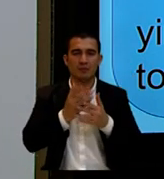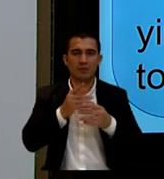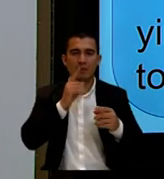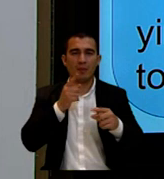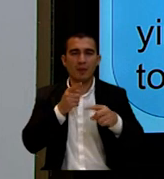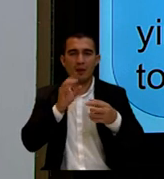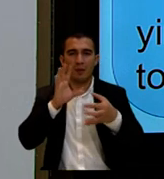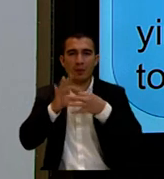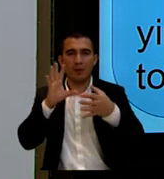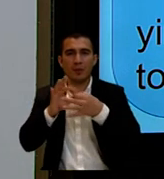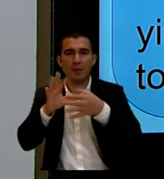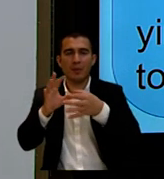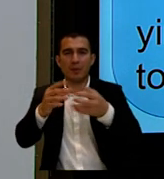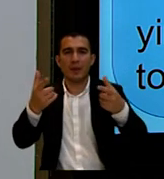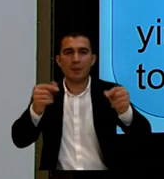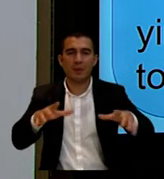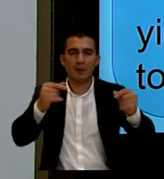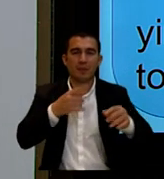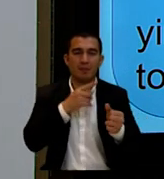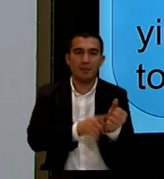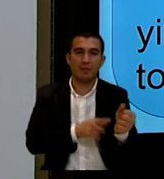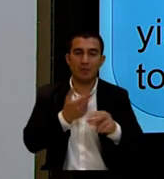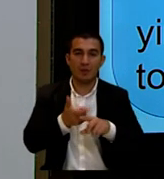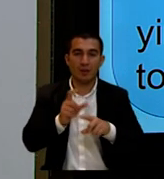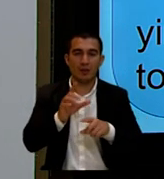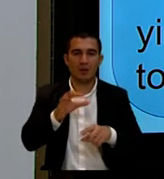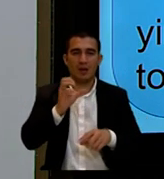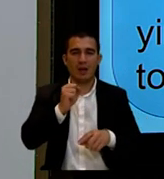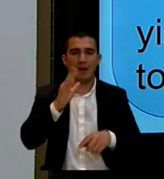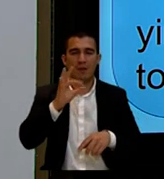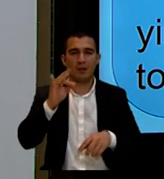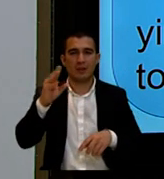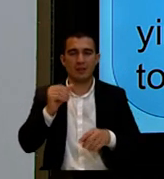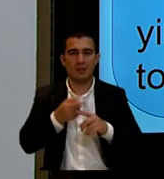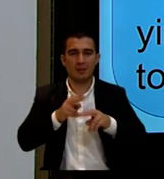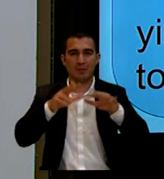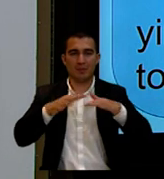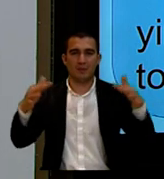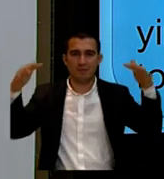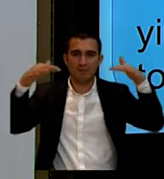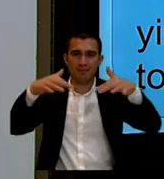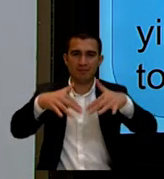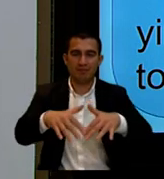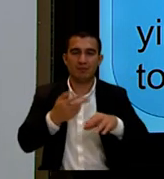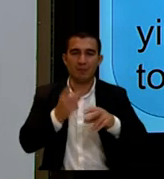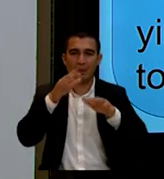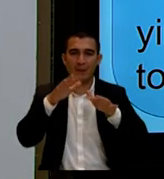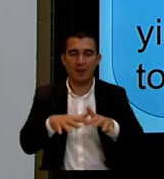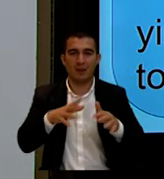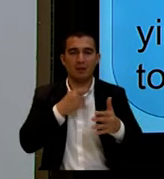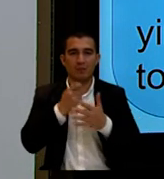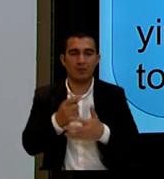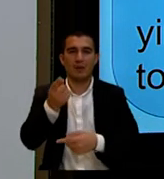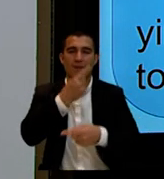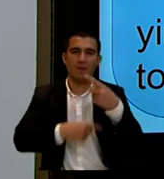angidrid bilan to'yingan qon qorin aortasiga oqib keladi. Uning yuragi bo'lmaganligi uchun